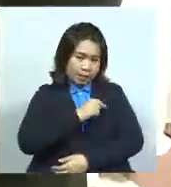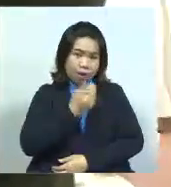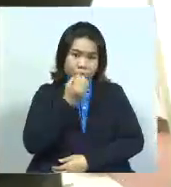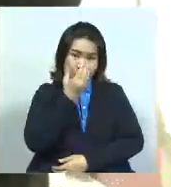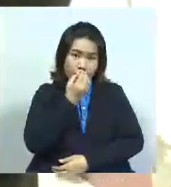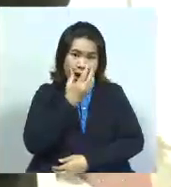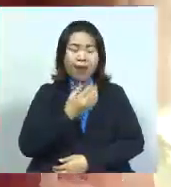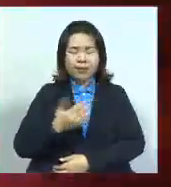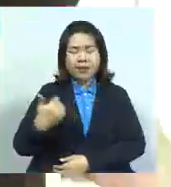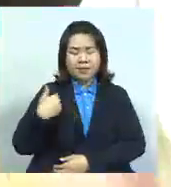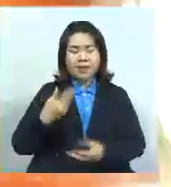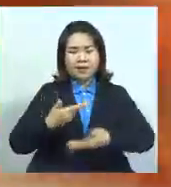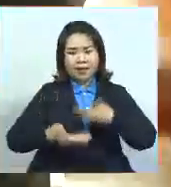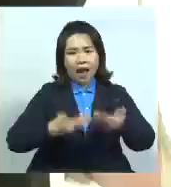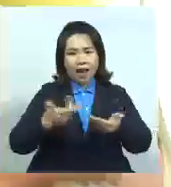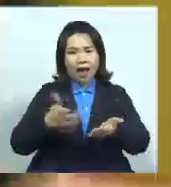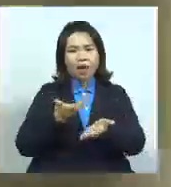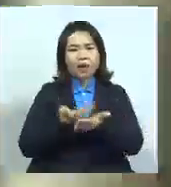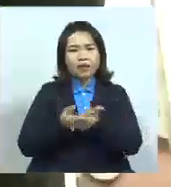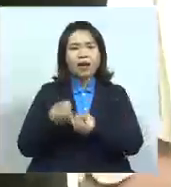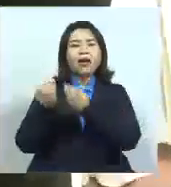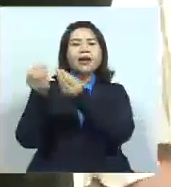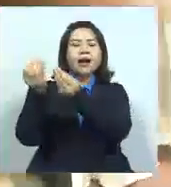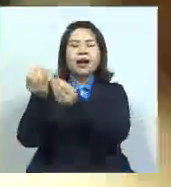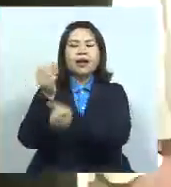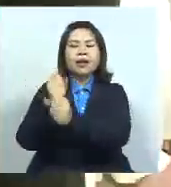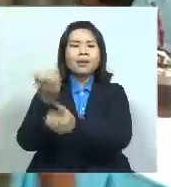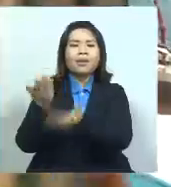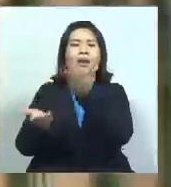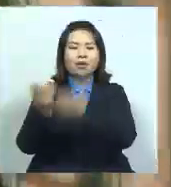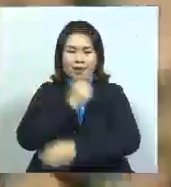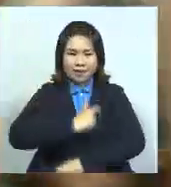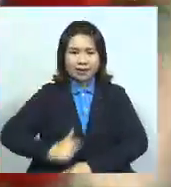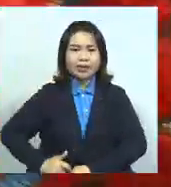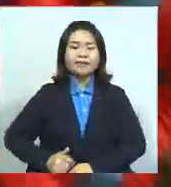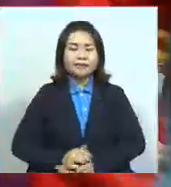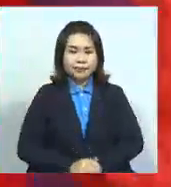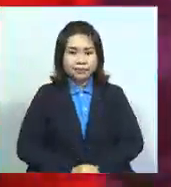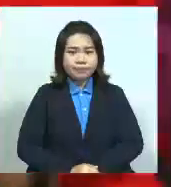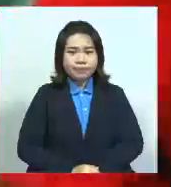แห่งชาติเพื่อนำรายได้ทุนเกล้าทุนกระหม่อมถวายโดยเสด็จพระราชกุศลด้วยค่ะ